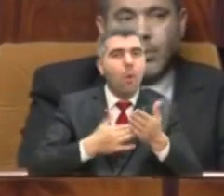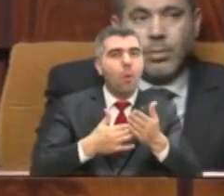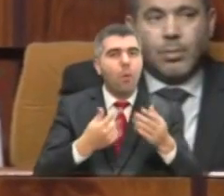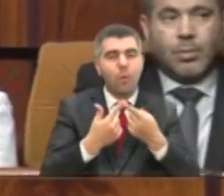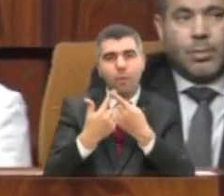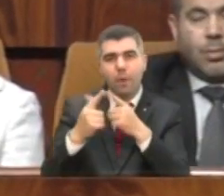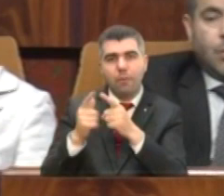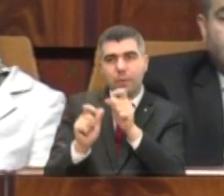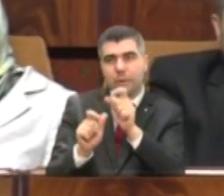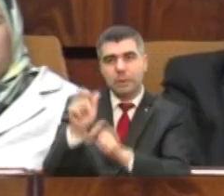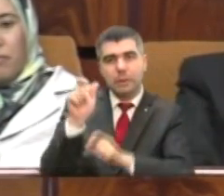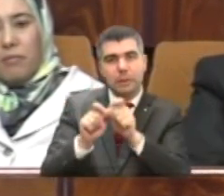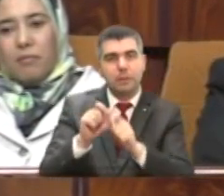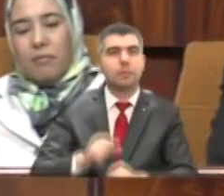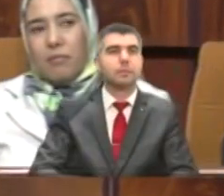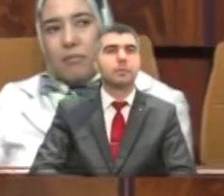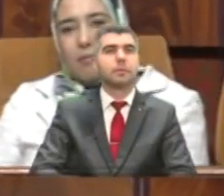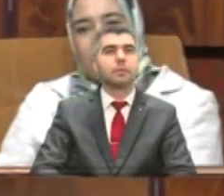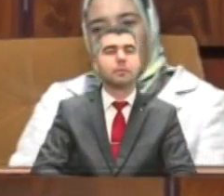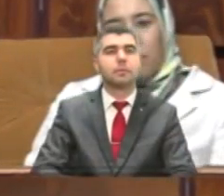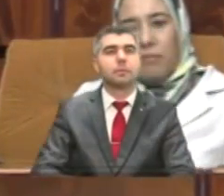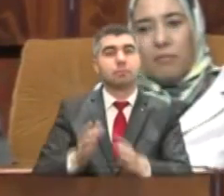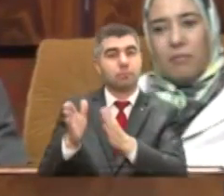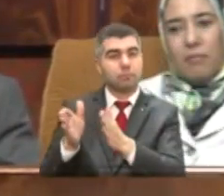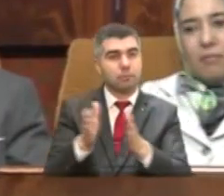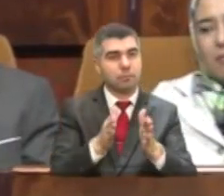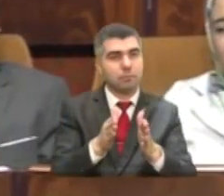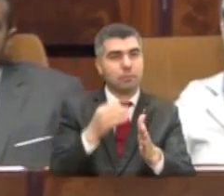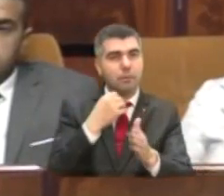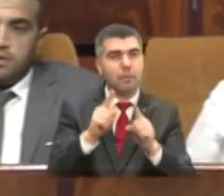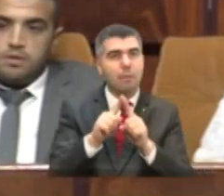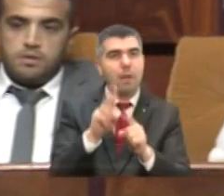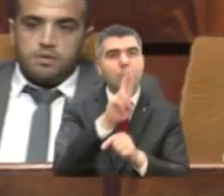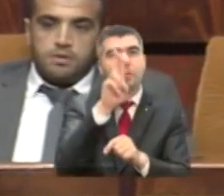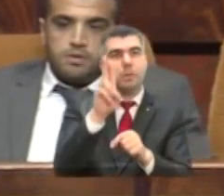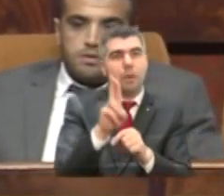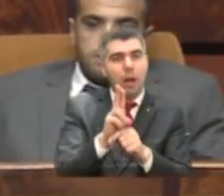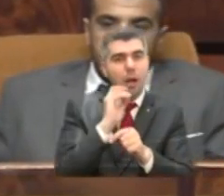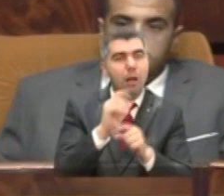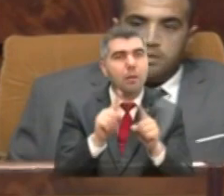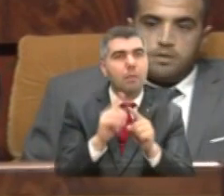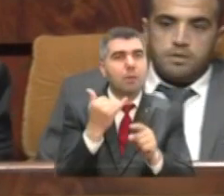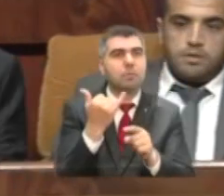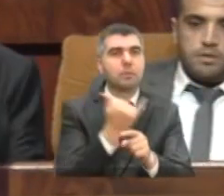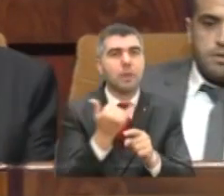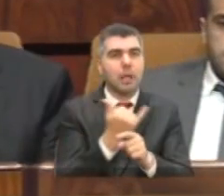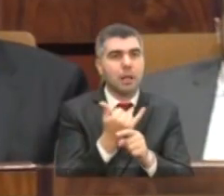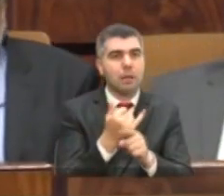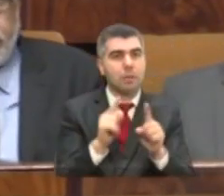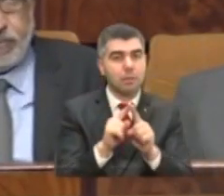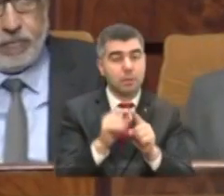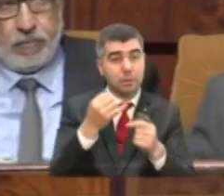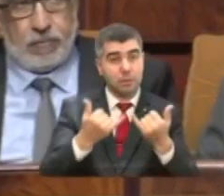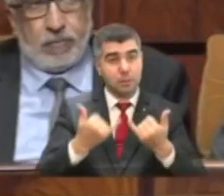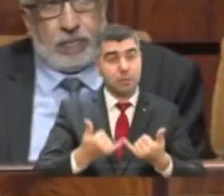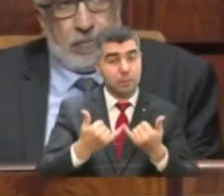لهذه الموارد البشرية. نريد أن نطرح عليكم سؤال، ربما هو سؤال الساعة